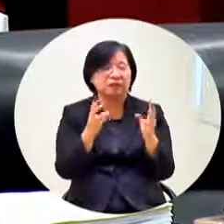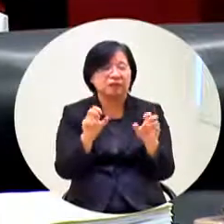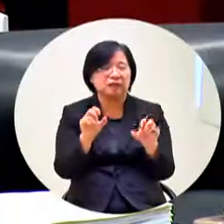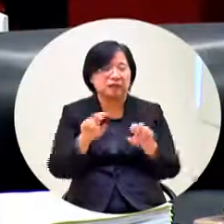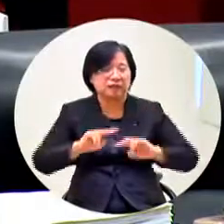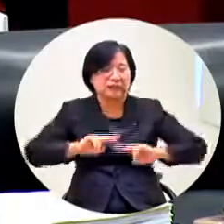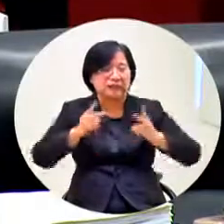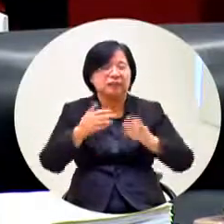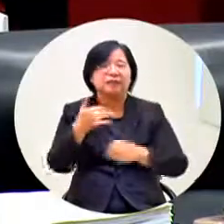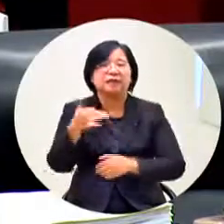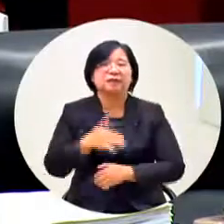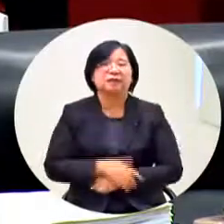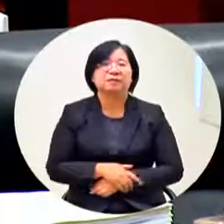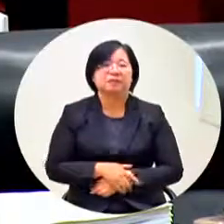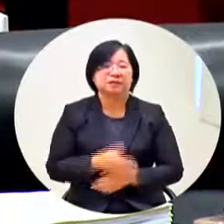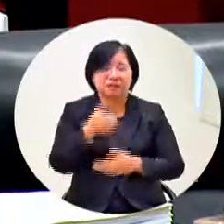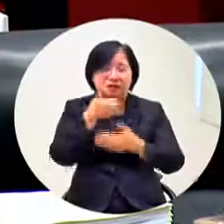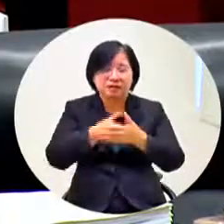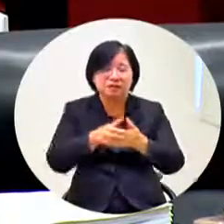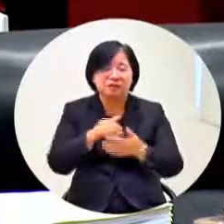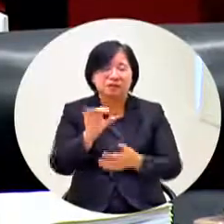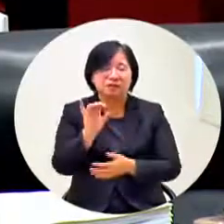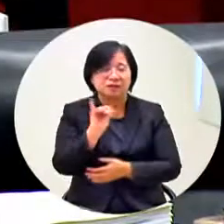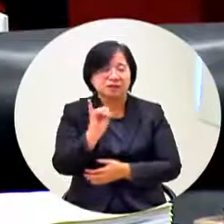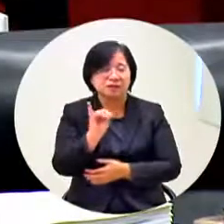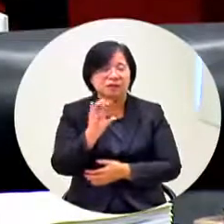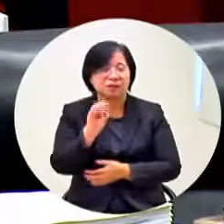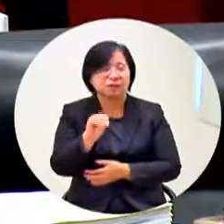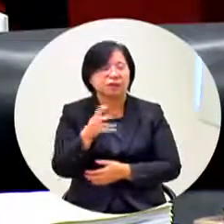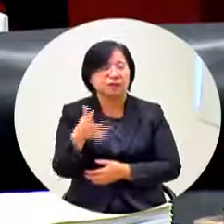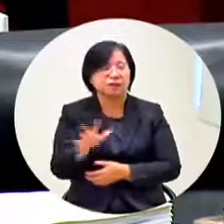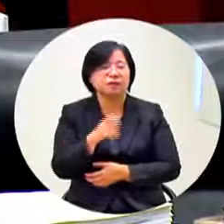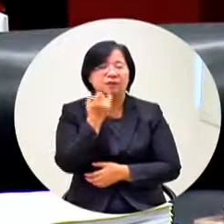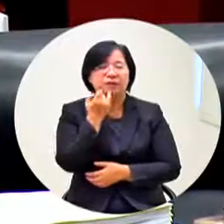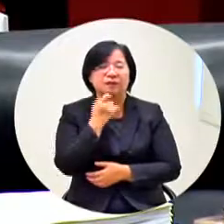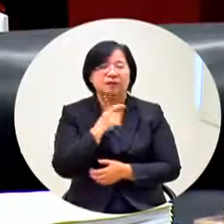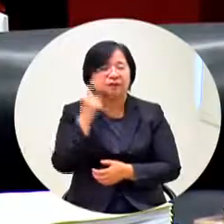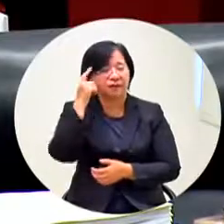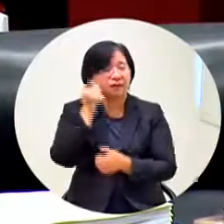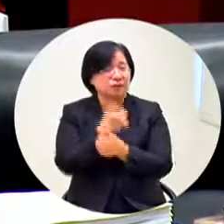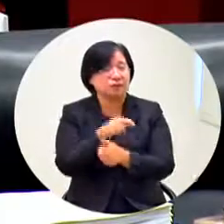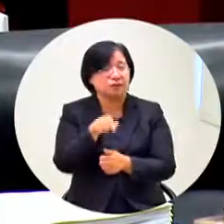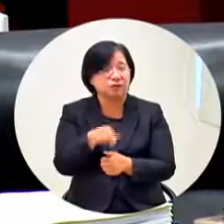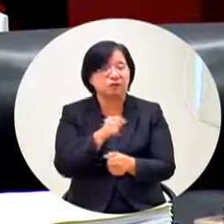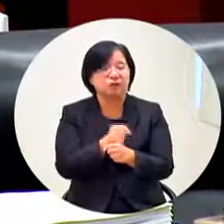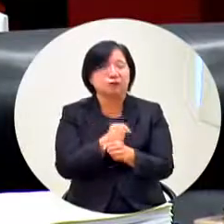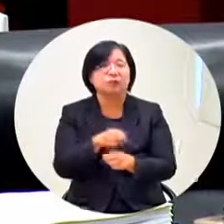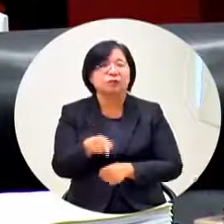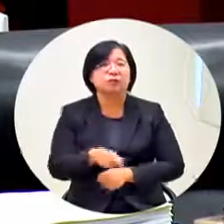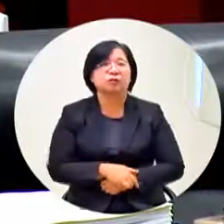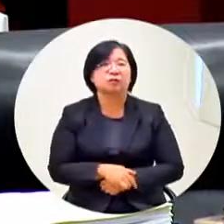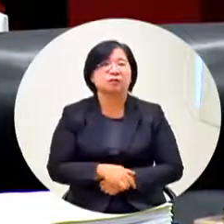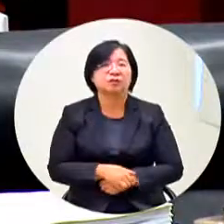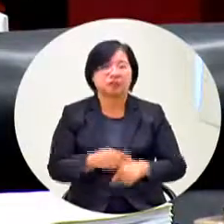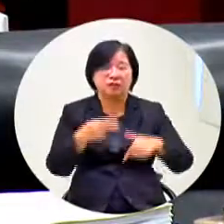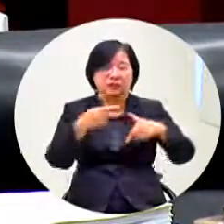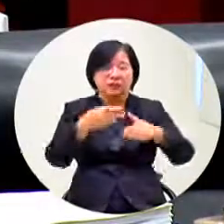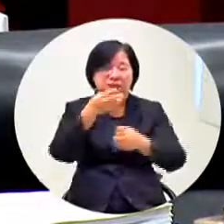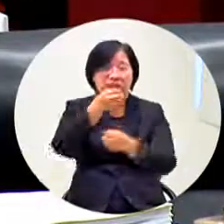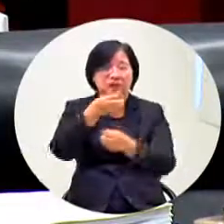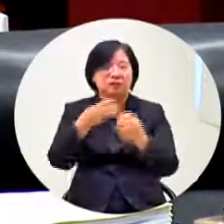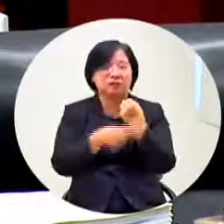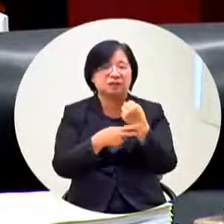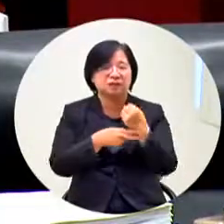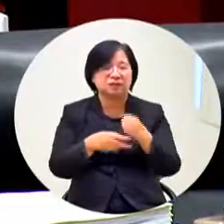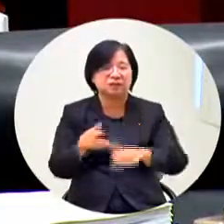给列入考虑。包括我们那天在现场会看的时候，我们王永坤里长、仁昌里他们还一直在讲说他们那边的疏浚都